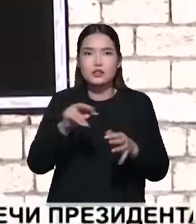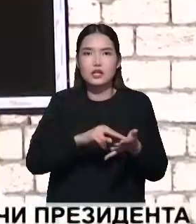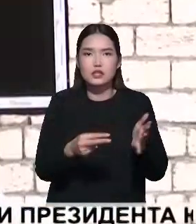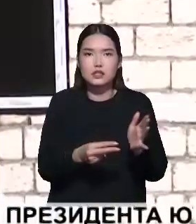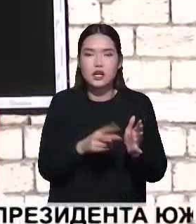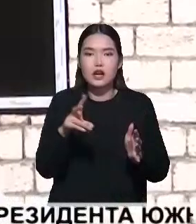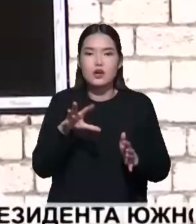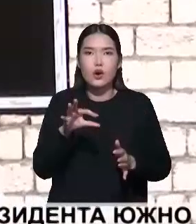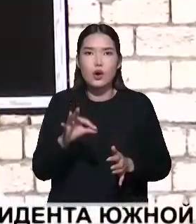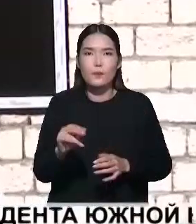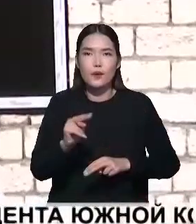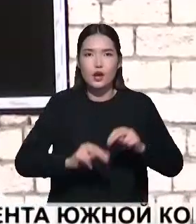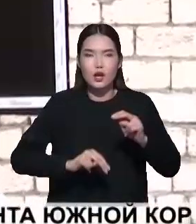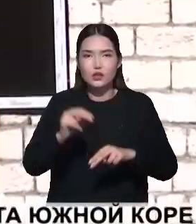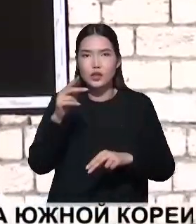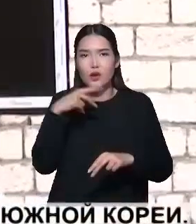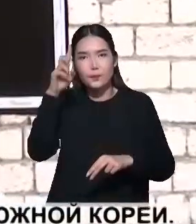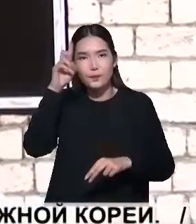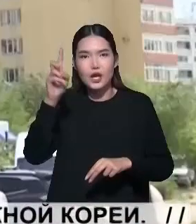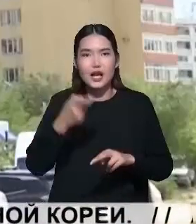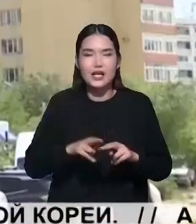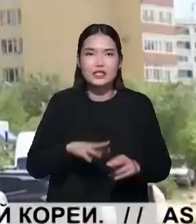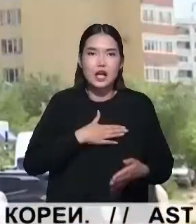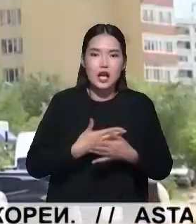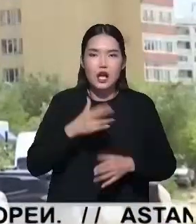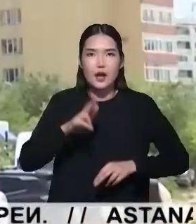для коммерческого строительства. По мнению чиновников, из-за